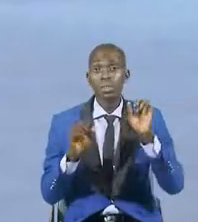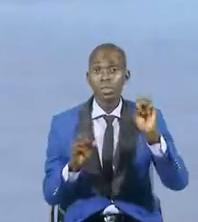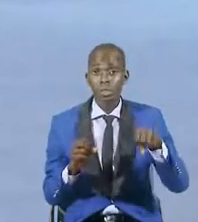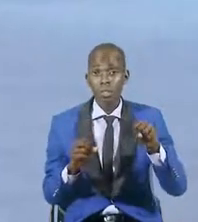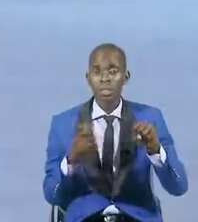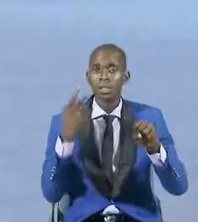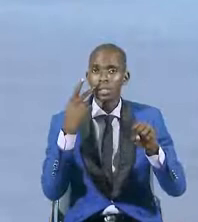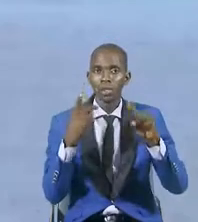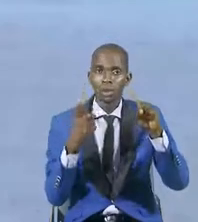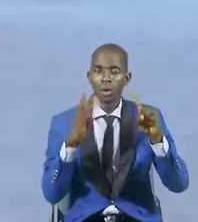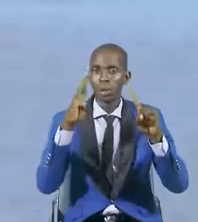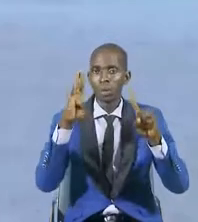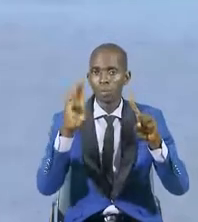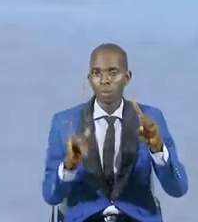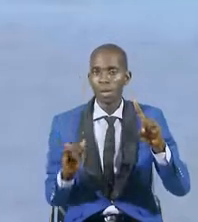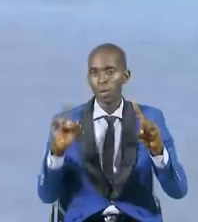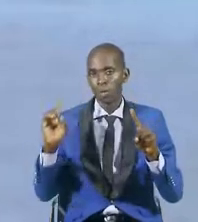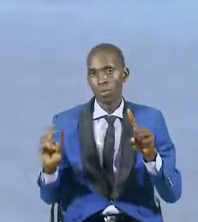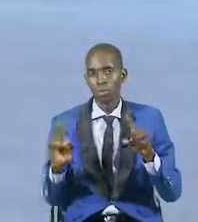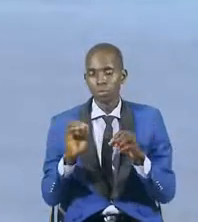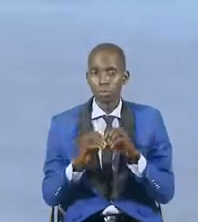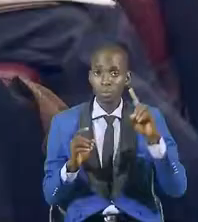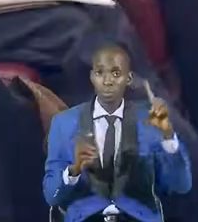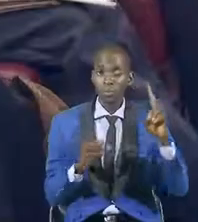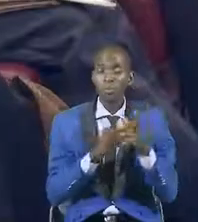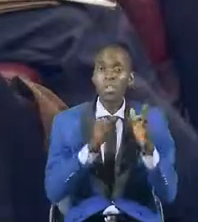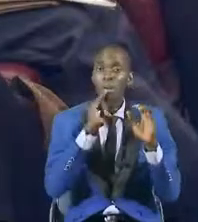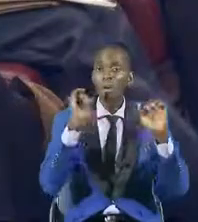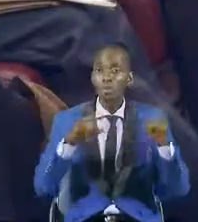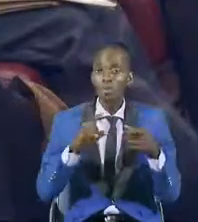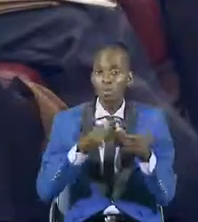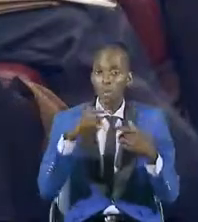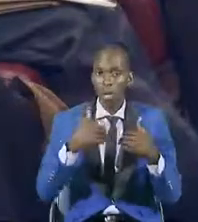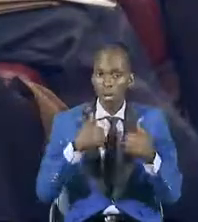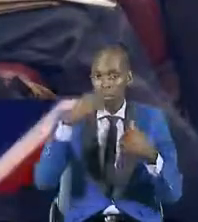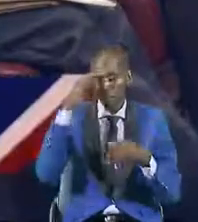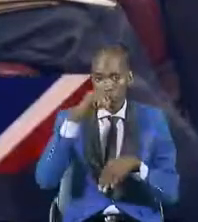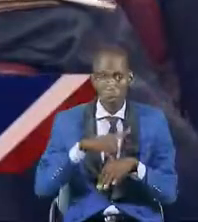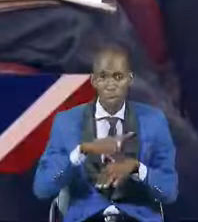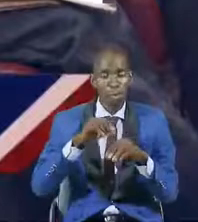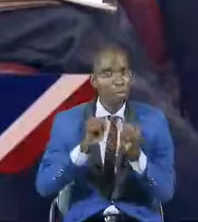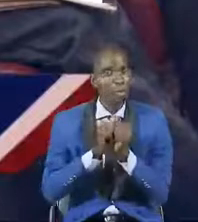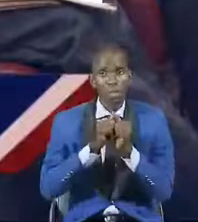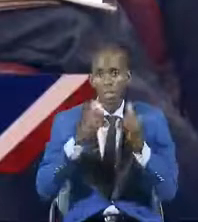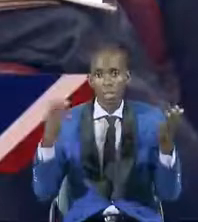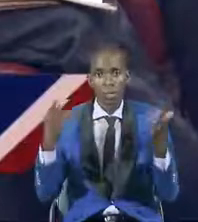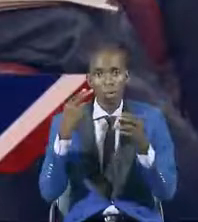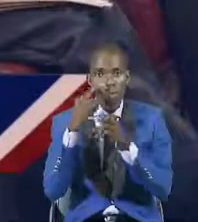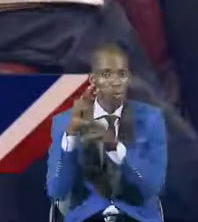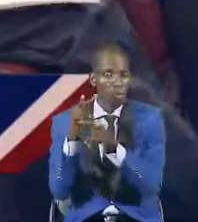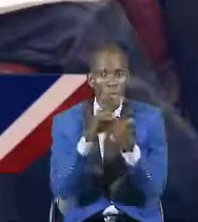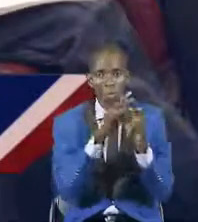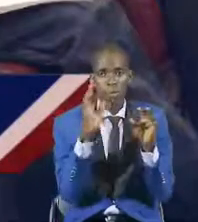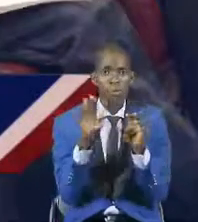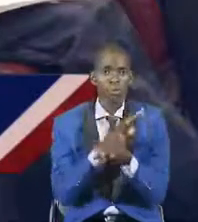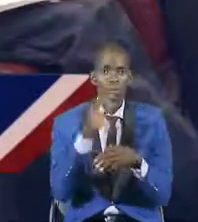possible. Voyons-les un à un. Numéro un, c'est possible d'avoir la sagesse sans la